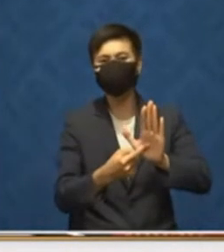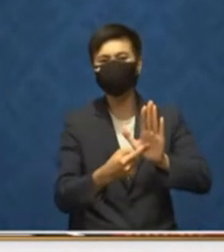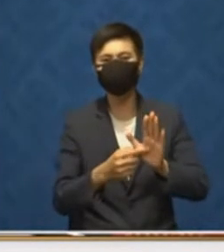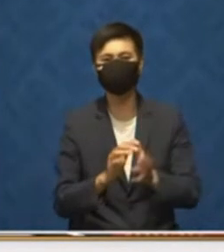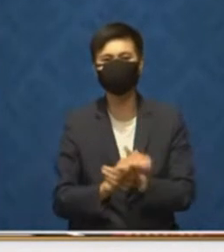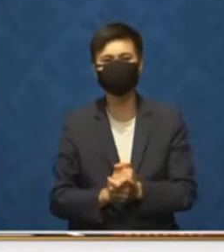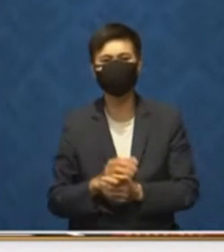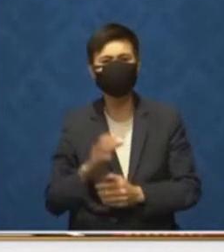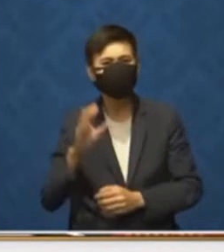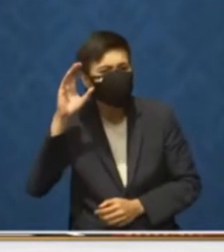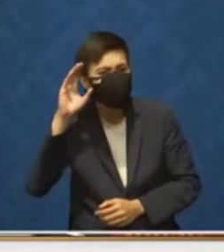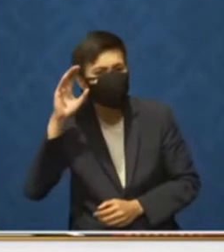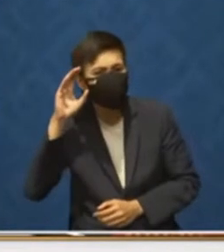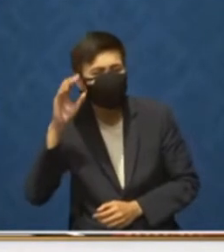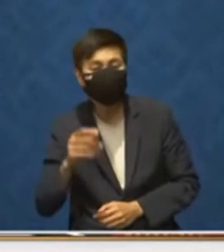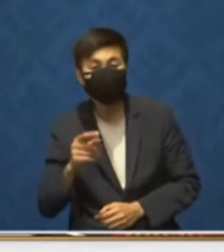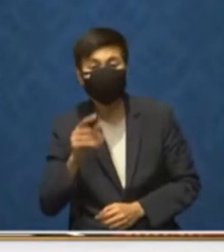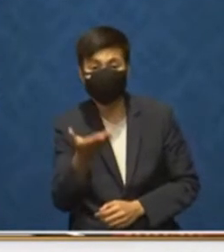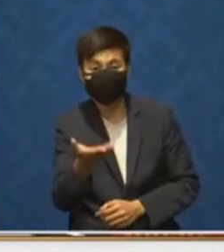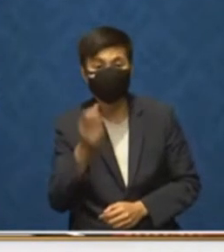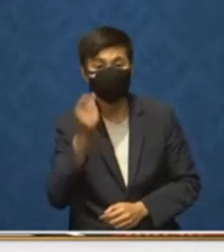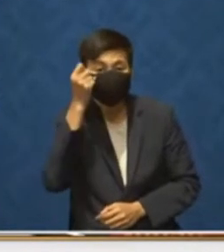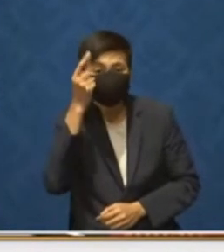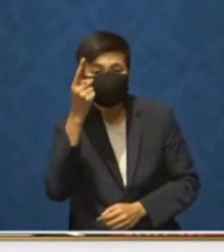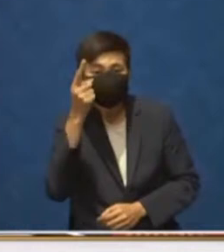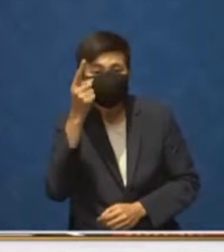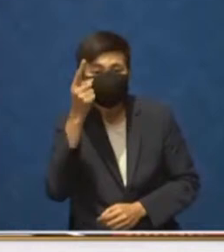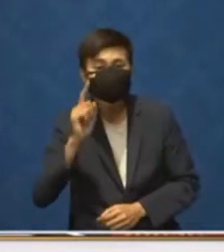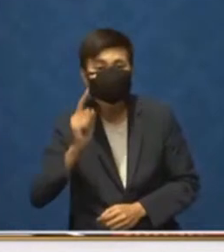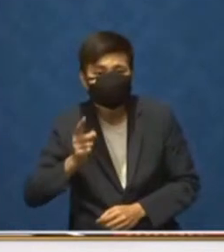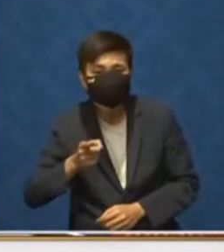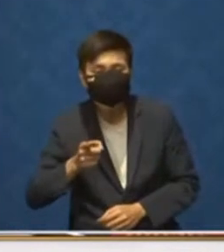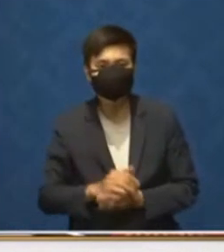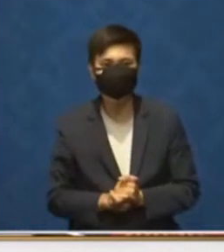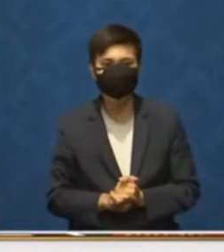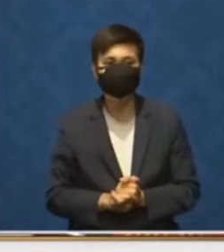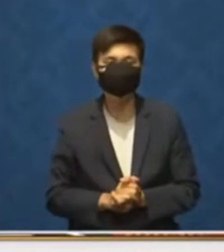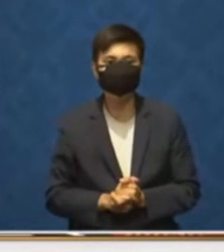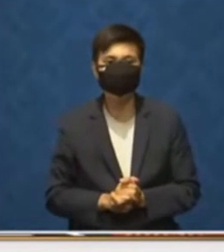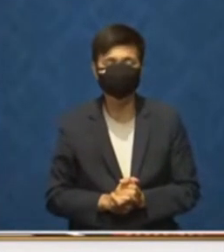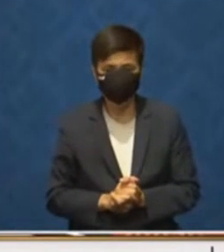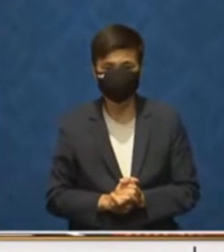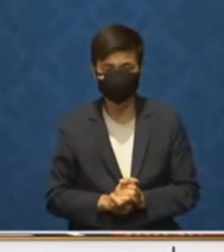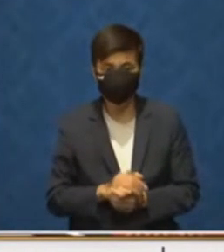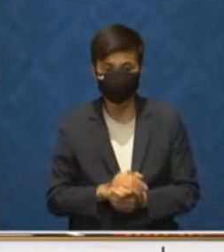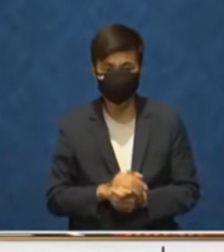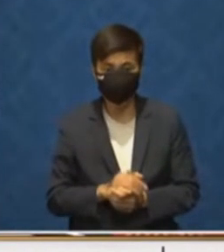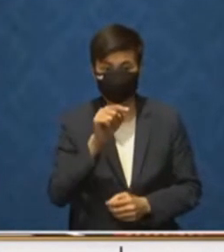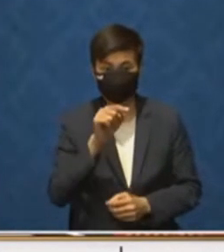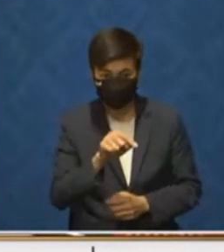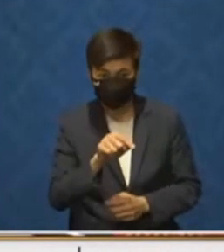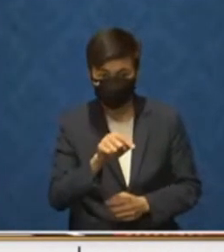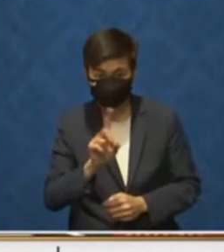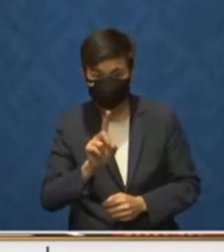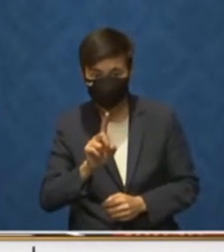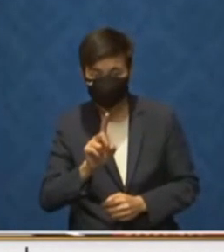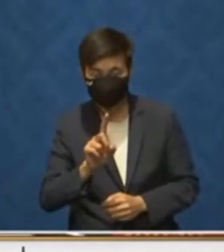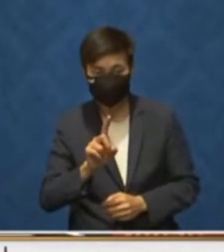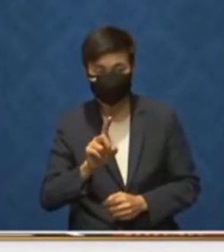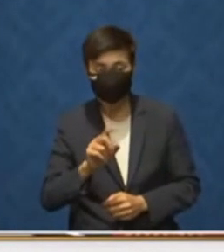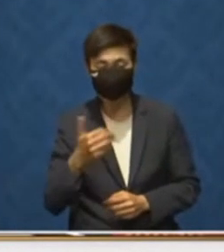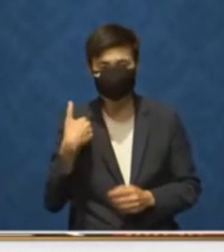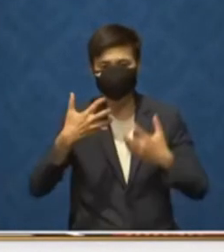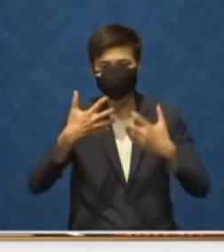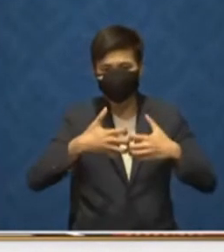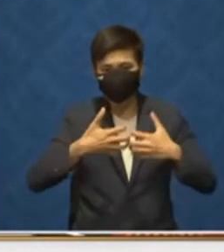ใจไปประโยชน์ได้ว่าทางเข้าใจเรื่องEVจริงท่านจะคิดเลยครับว่าจุดที่เป็นจุดที่ทำให้ประเทศไทยมีหยุดดูทีวีได้